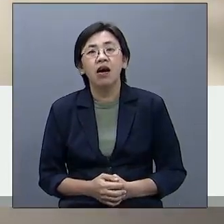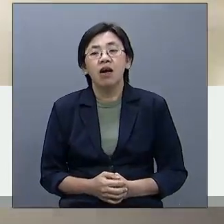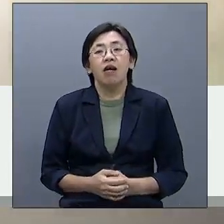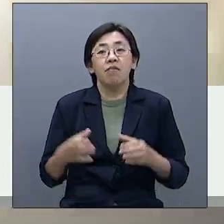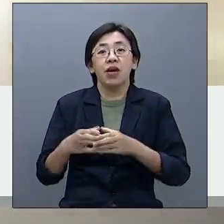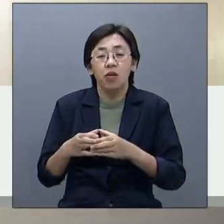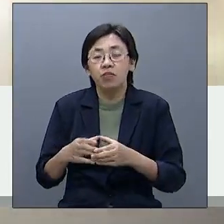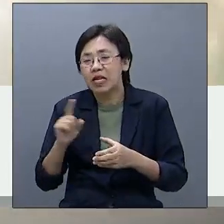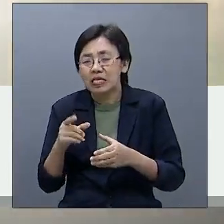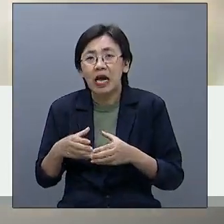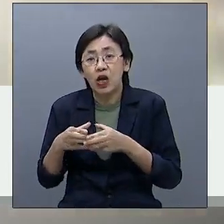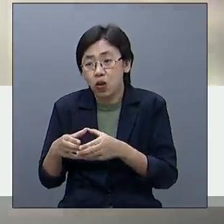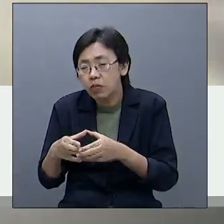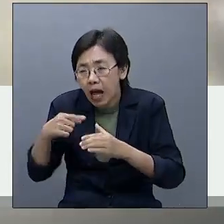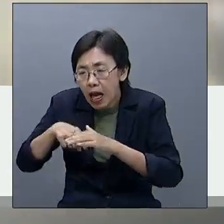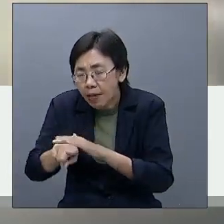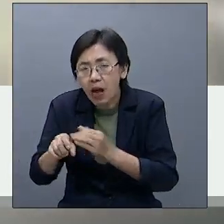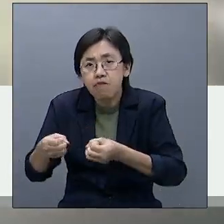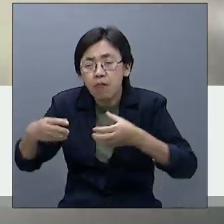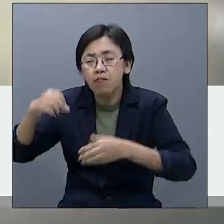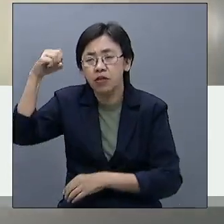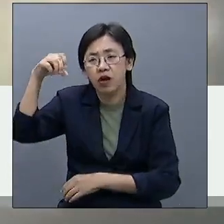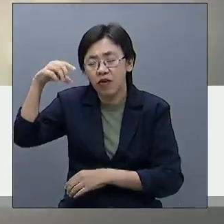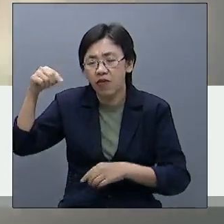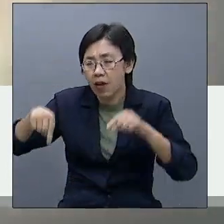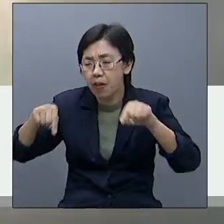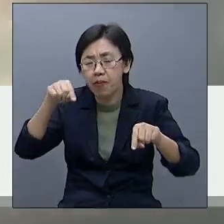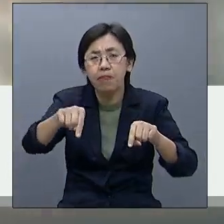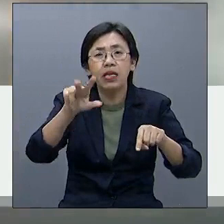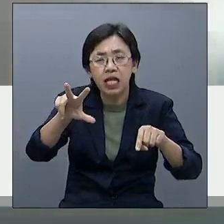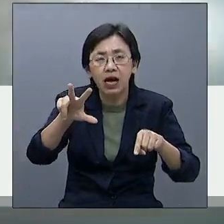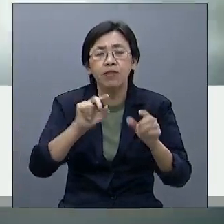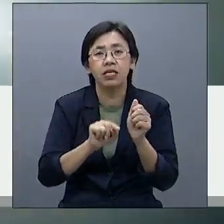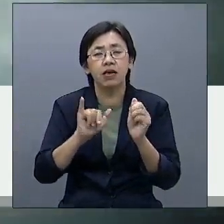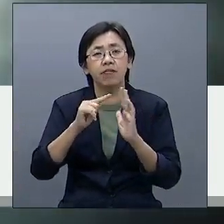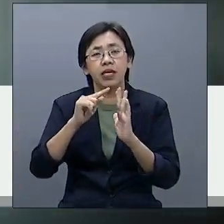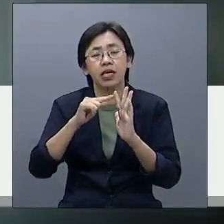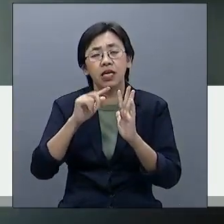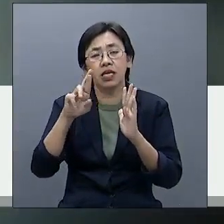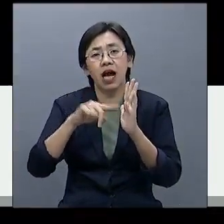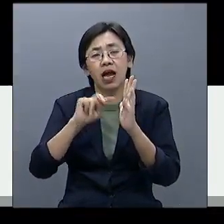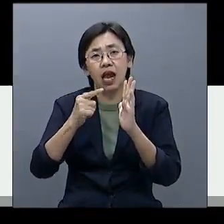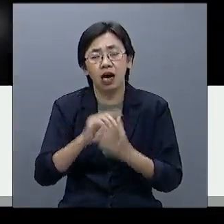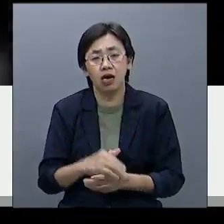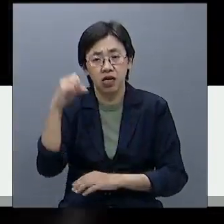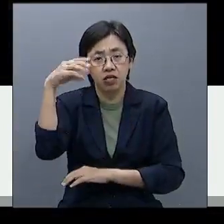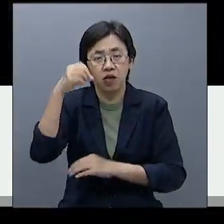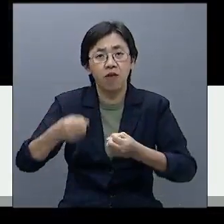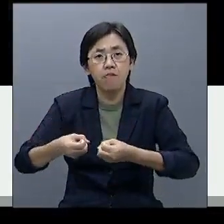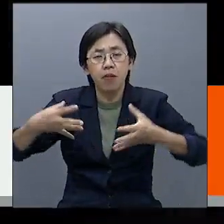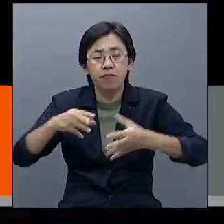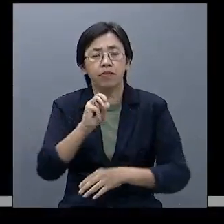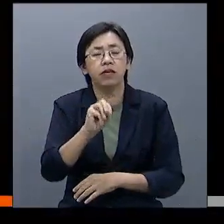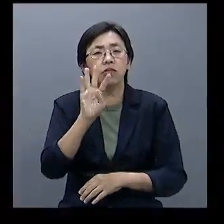กระจายกำลังเข้าไปรอบวางระเบิดเสาไฟฟ้าอีก 3จุดในพื้นที่อำเภอยะรังจุดแรกระเบิดเสาไฟฟ้าบริเวณหมู่ 4